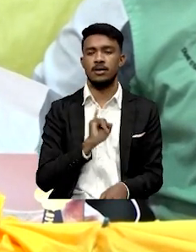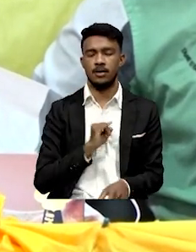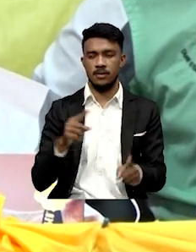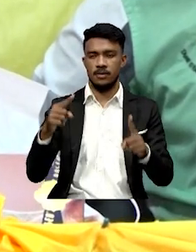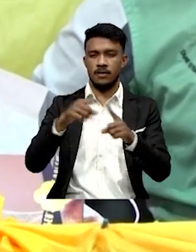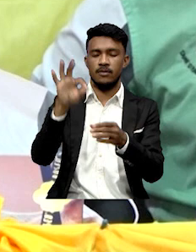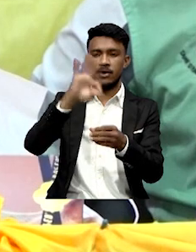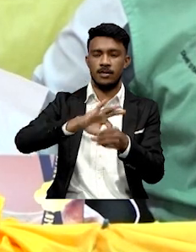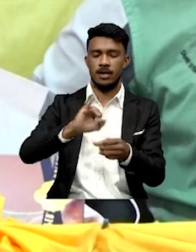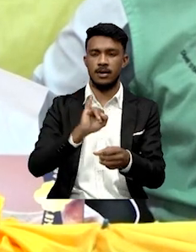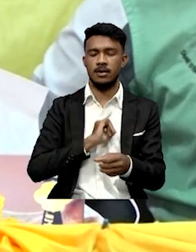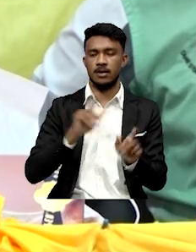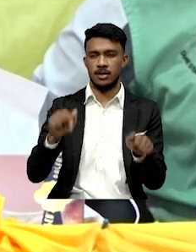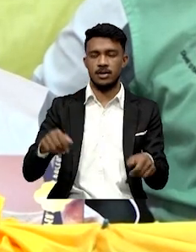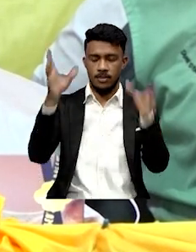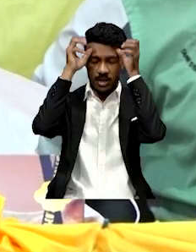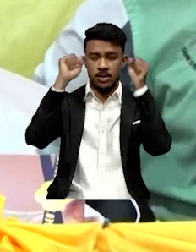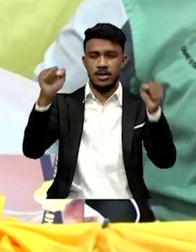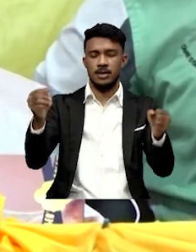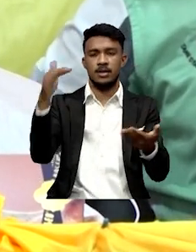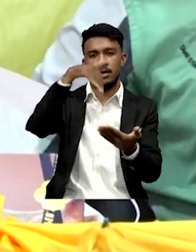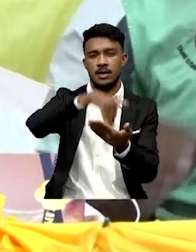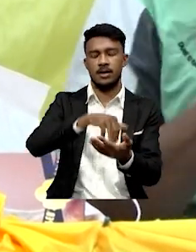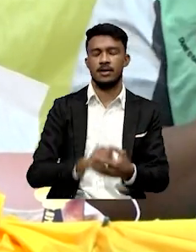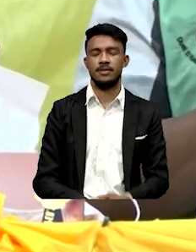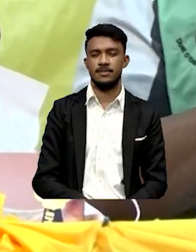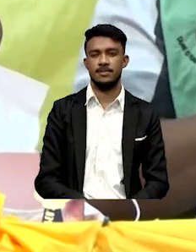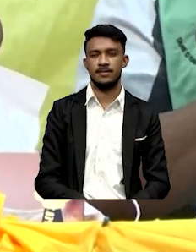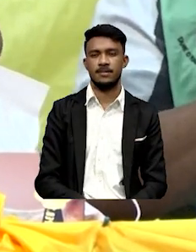au para to sai presidente da Repubblica da lei.